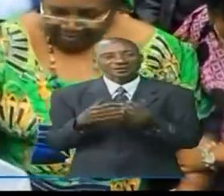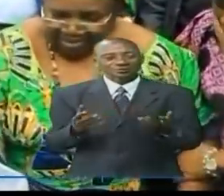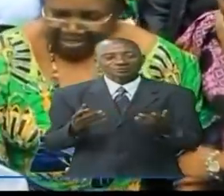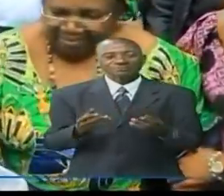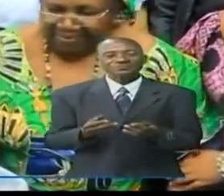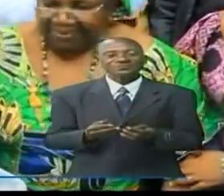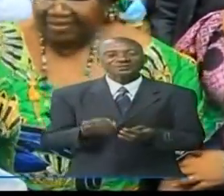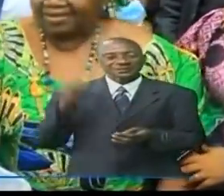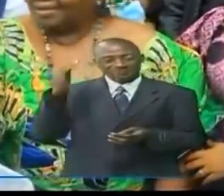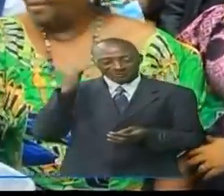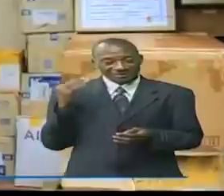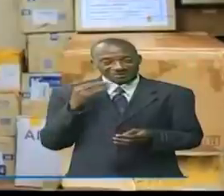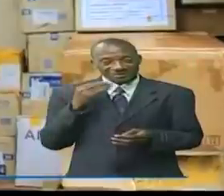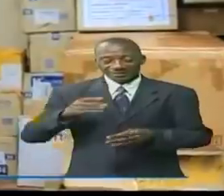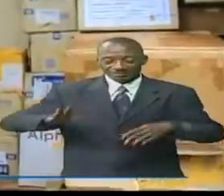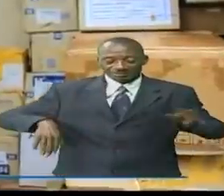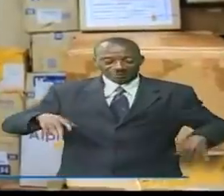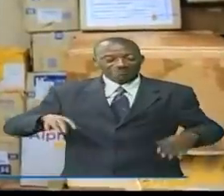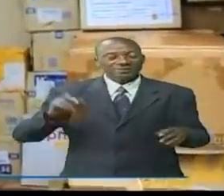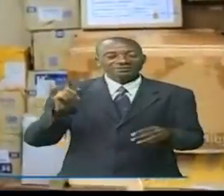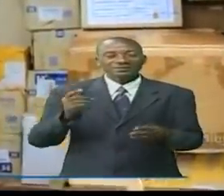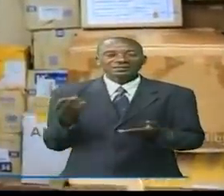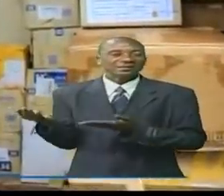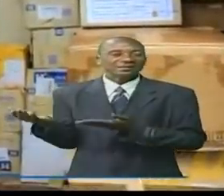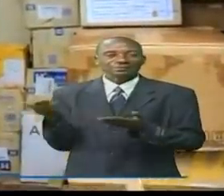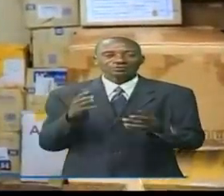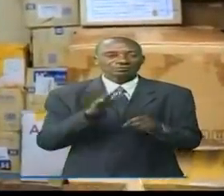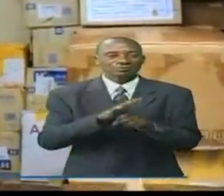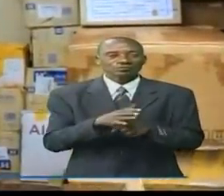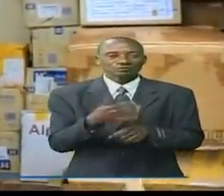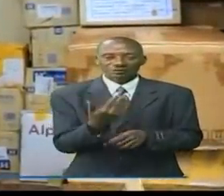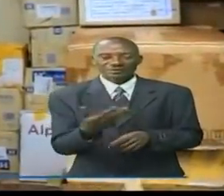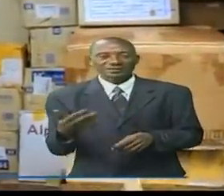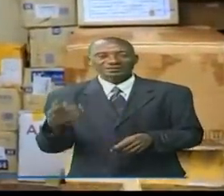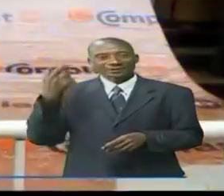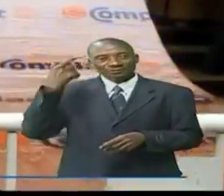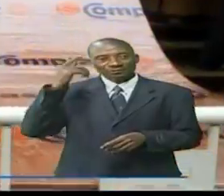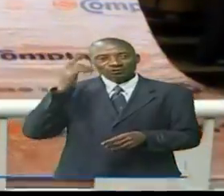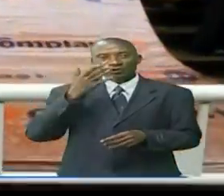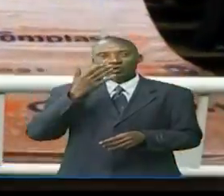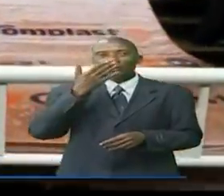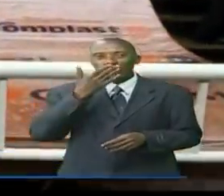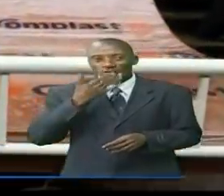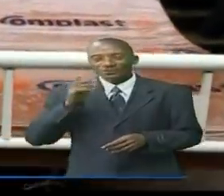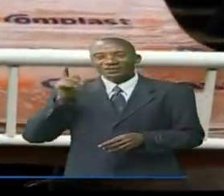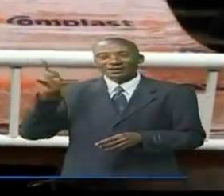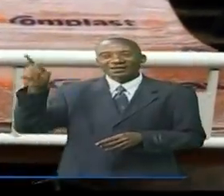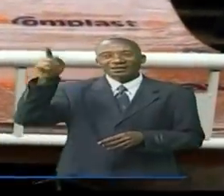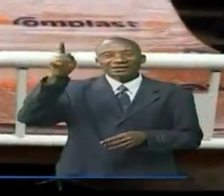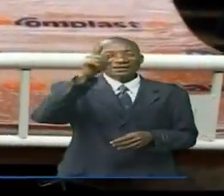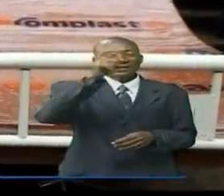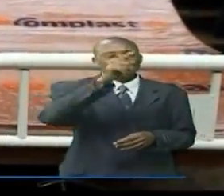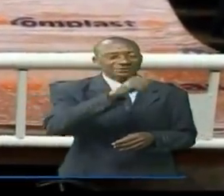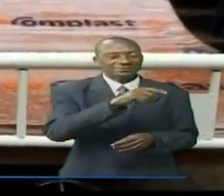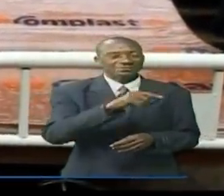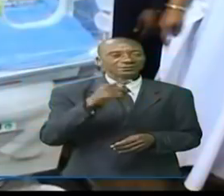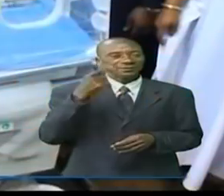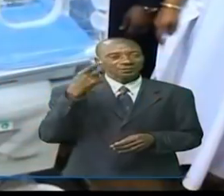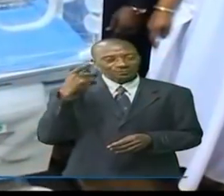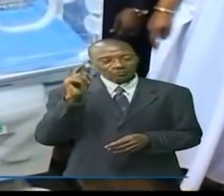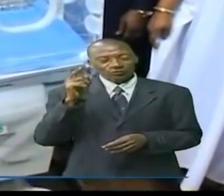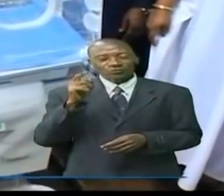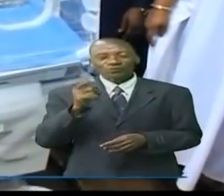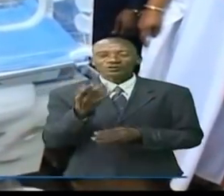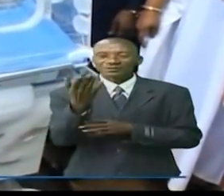matériel médical pour les hôpitaux de la place et de l'énergie pour sensibiliser la population à la vaccination contre la COVID-19. Ce seront